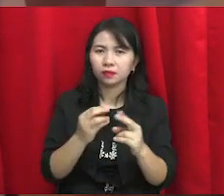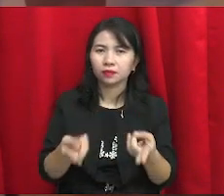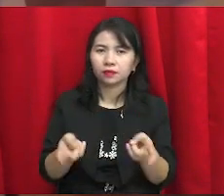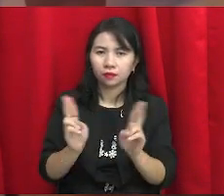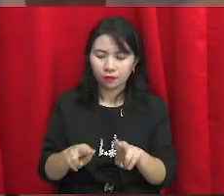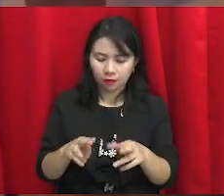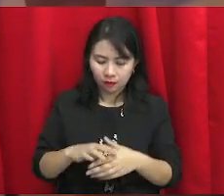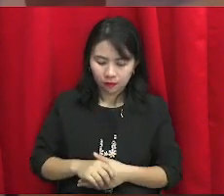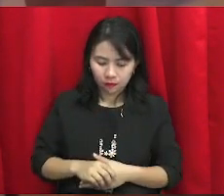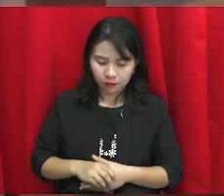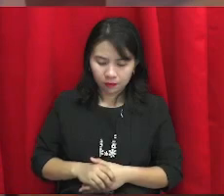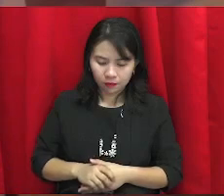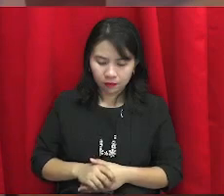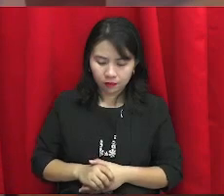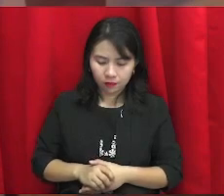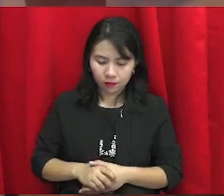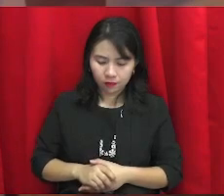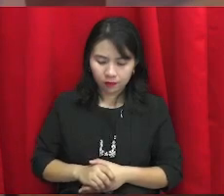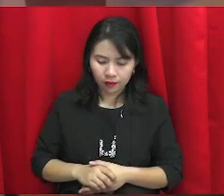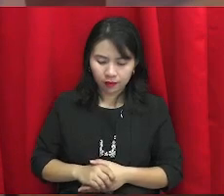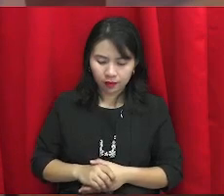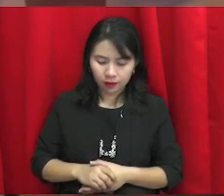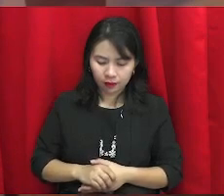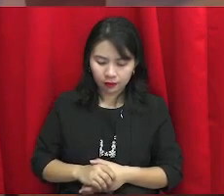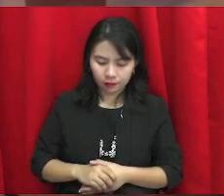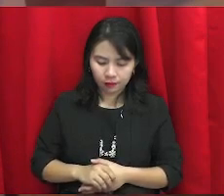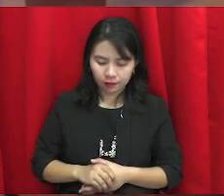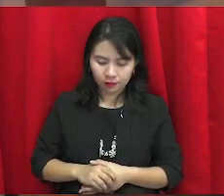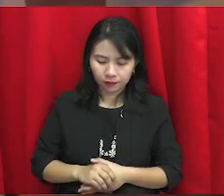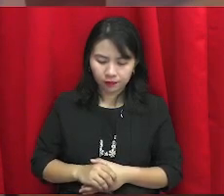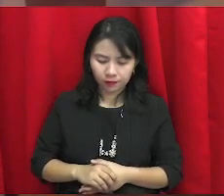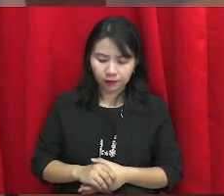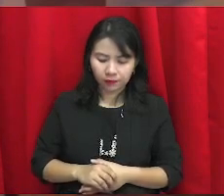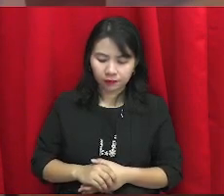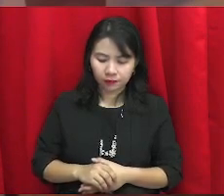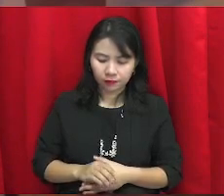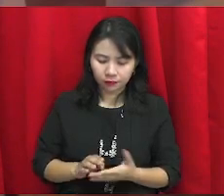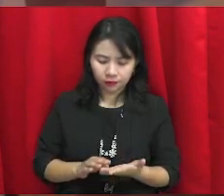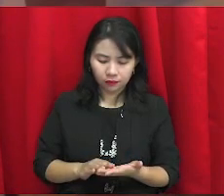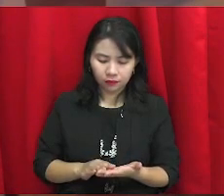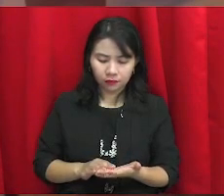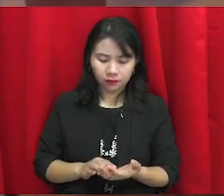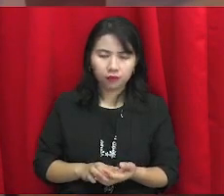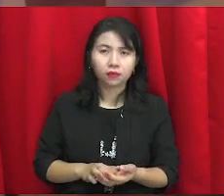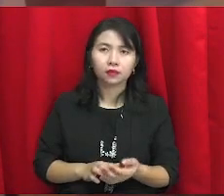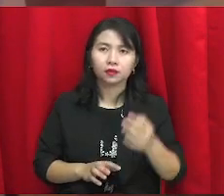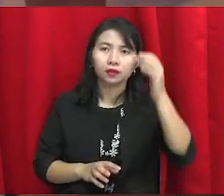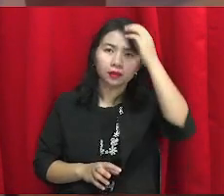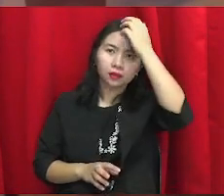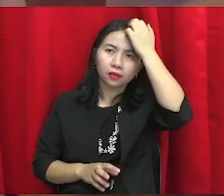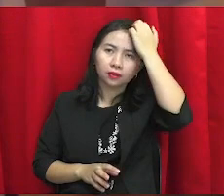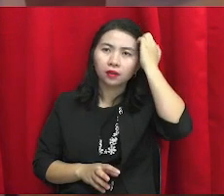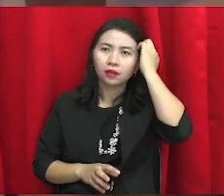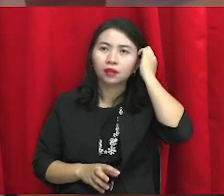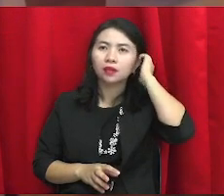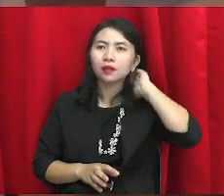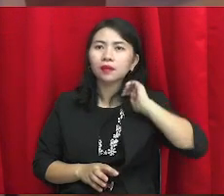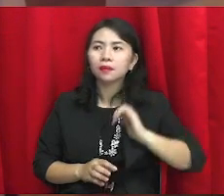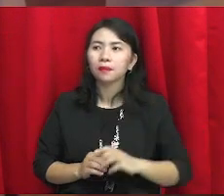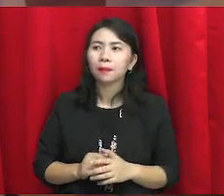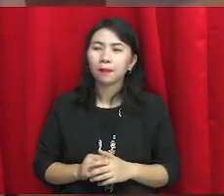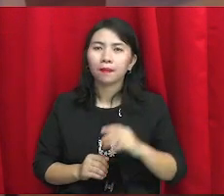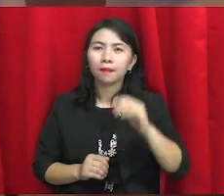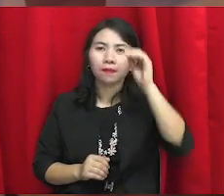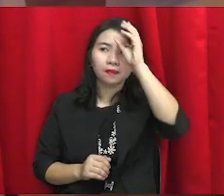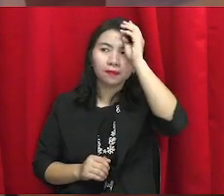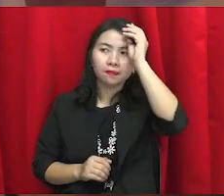Sir, okay. Oh, sige. Para naman bigyan natin ng pagkataon, sayang naman yung pag-leave ni Tony na hindi natin